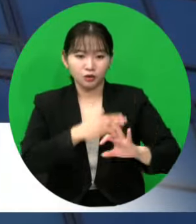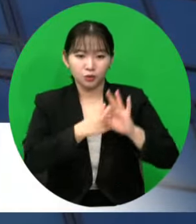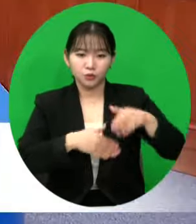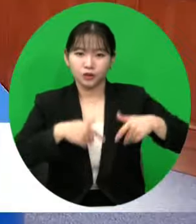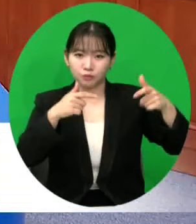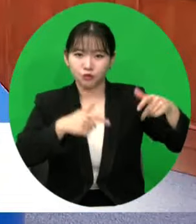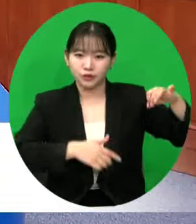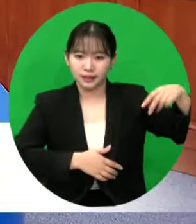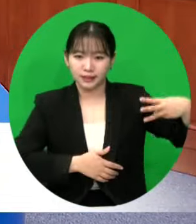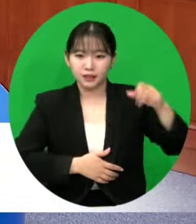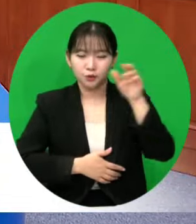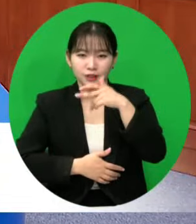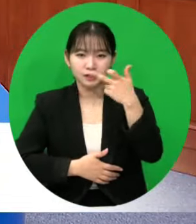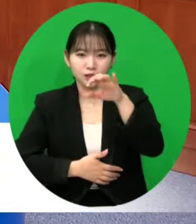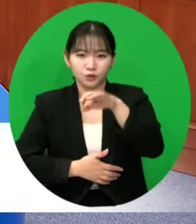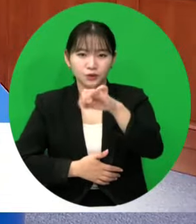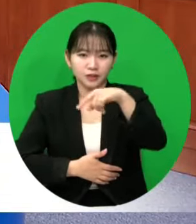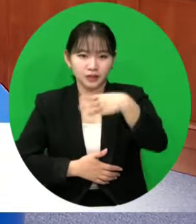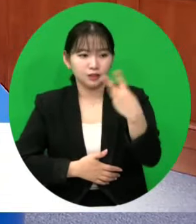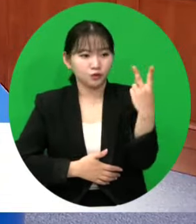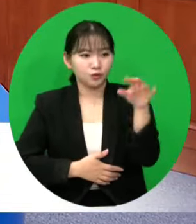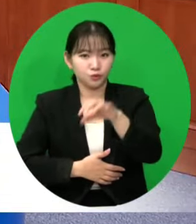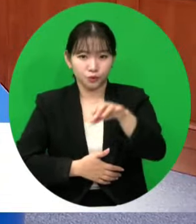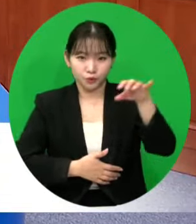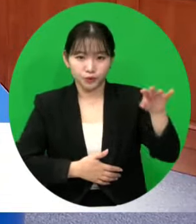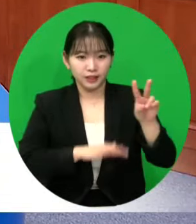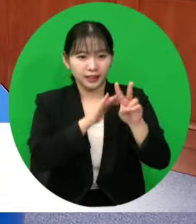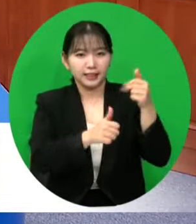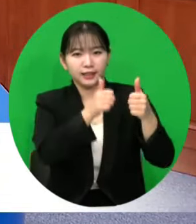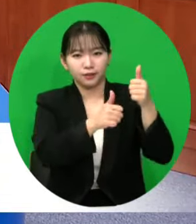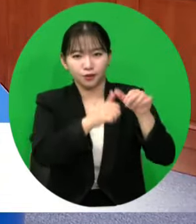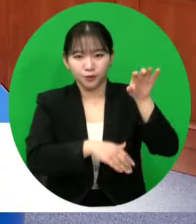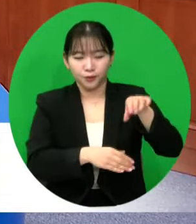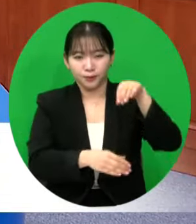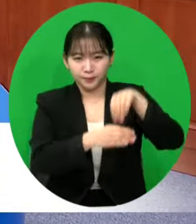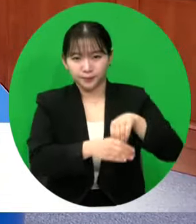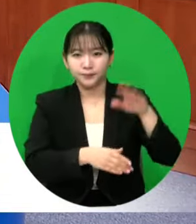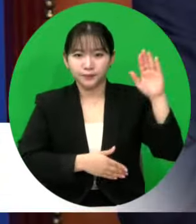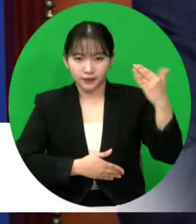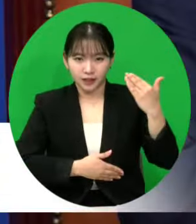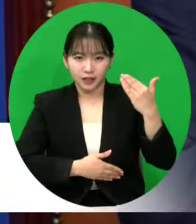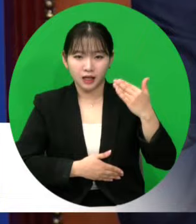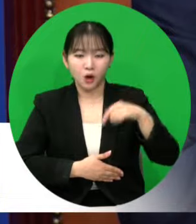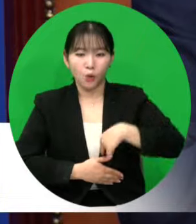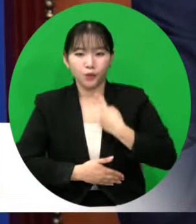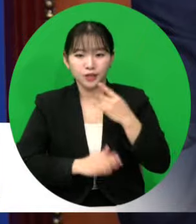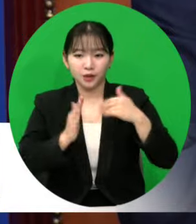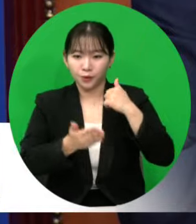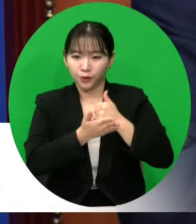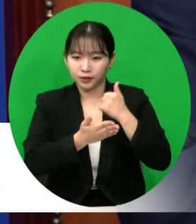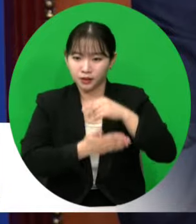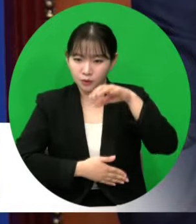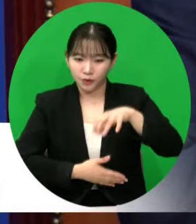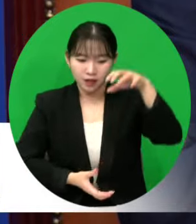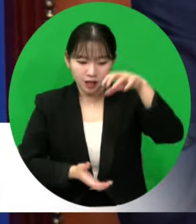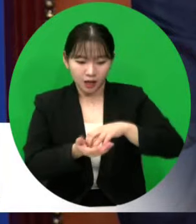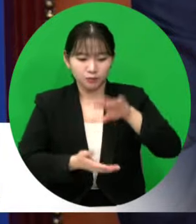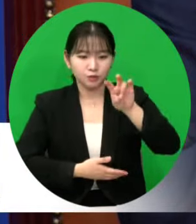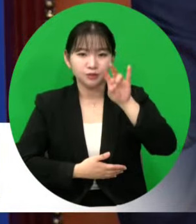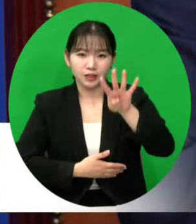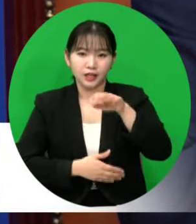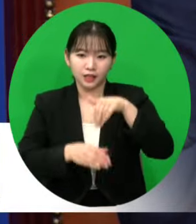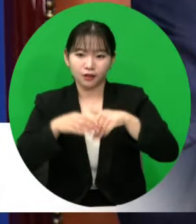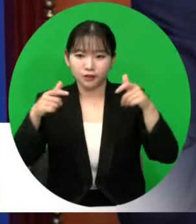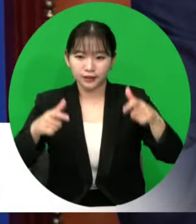남구 을과 광산구을 두 개 선거구가 2인 경선 지역으로 포함됐으며 단수 공천 지역을 포함해 모두 204개